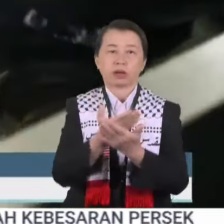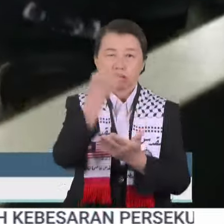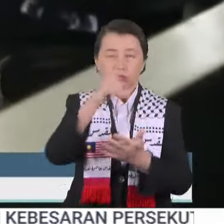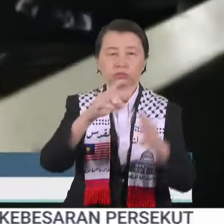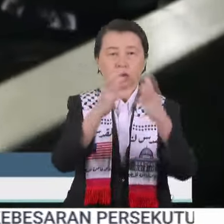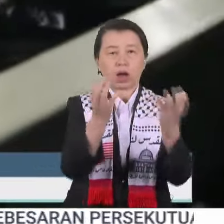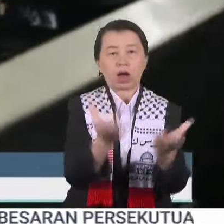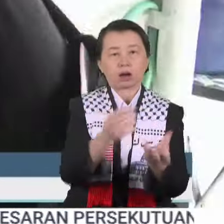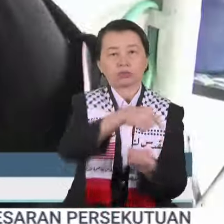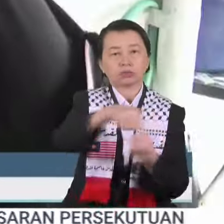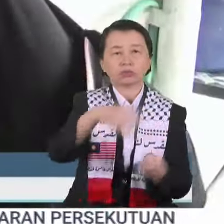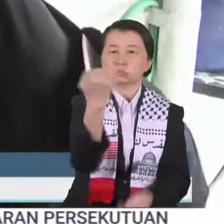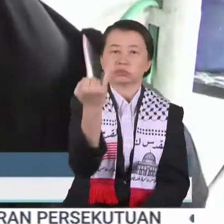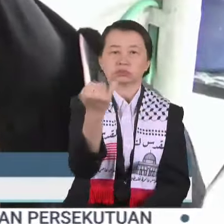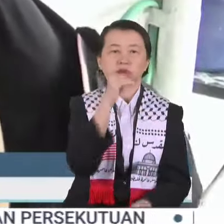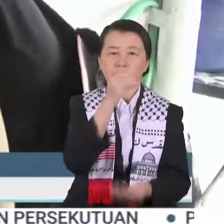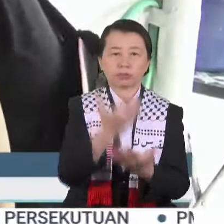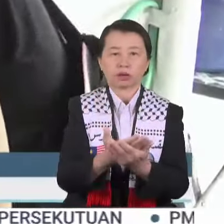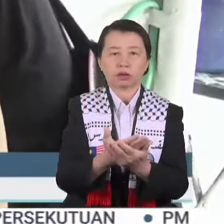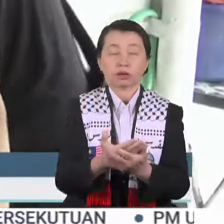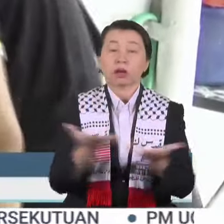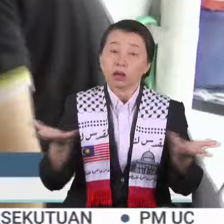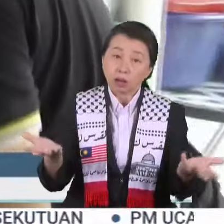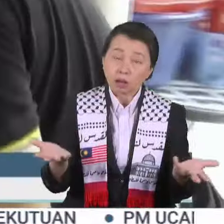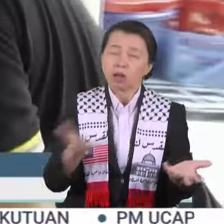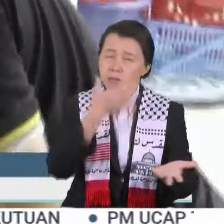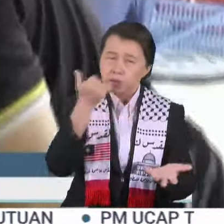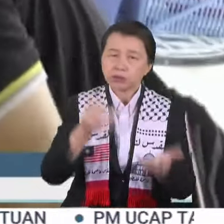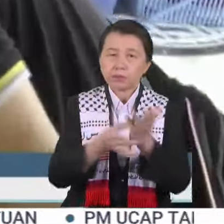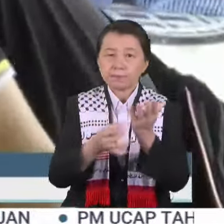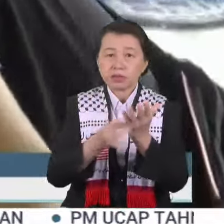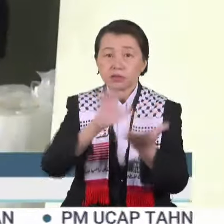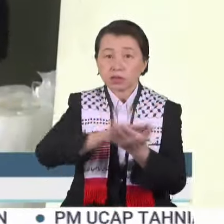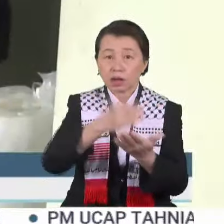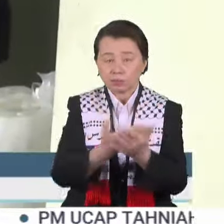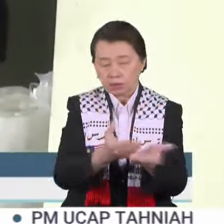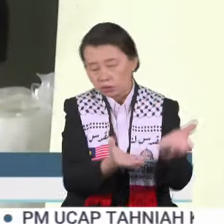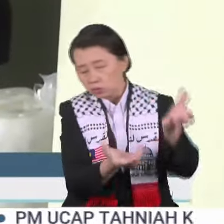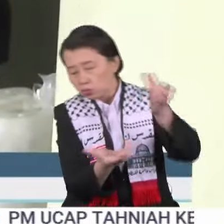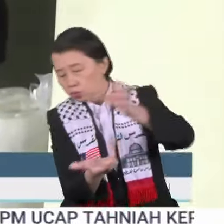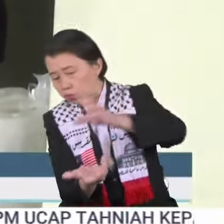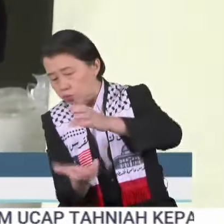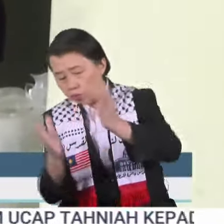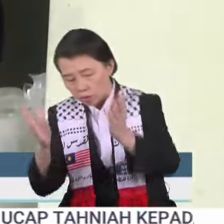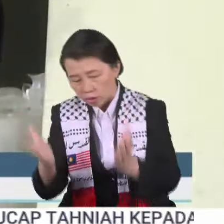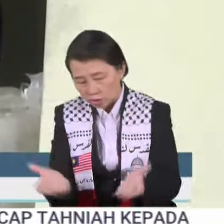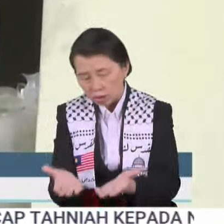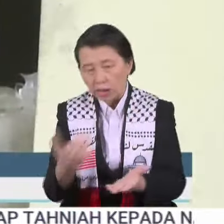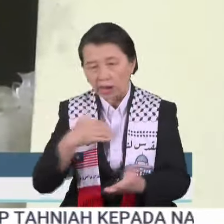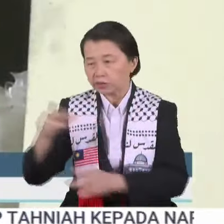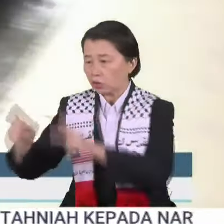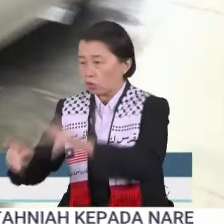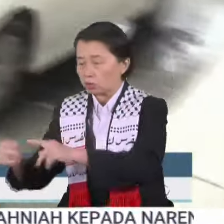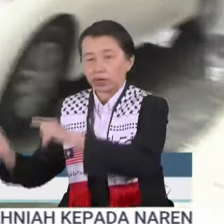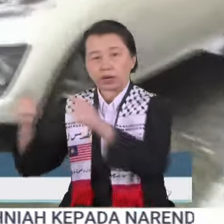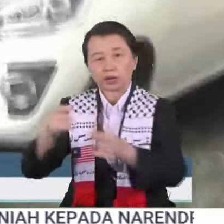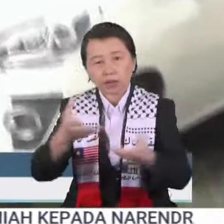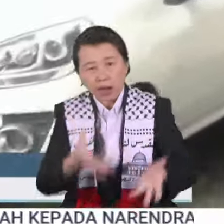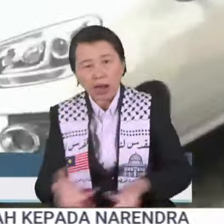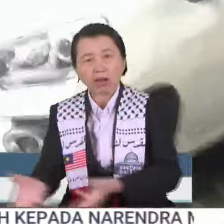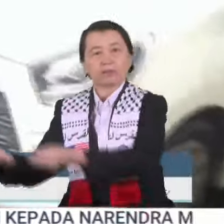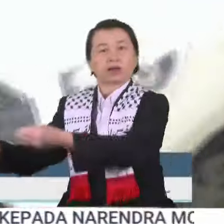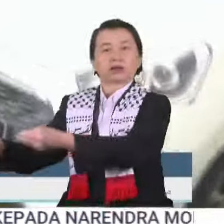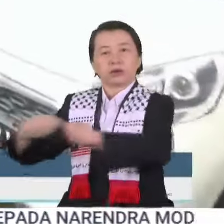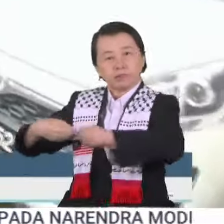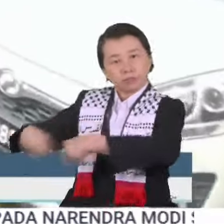terhadap alam sekitar. Tapi, apa kata kalau bahan tersebut dikumpul dan kini ada peraih yang sanggup datang ke rumah